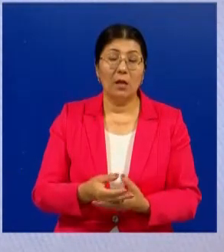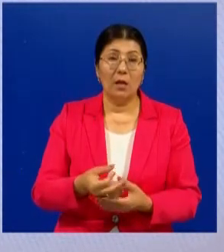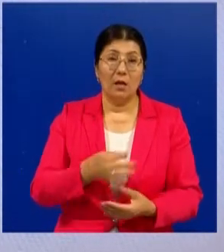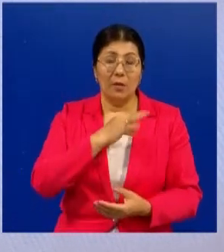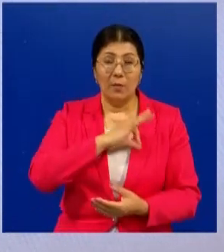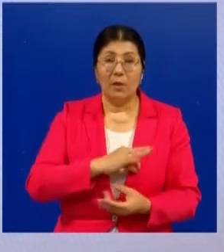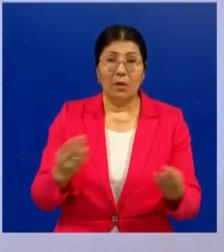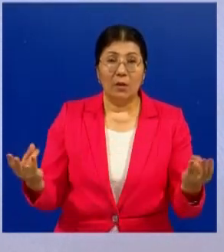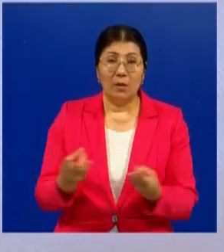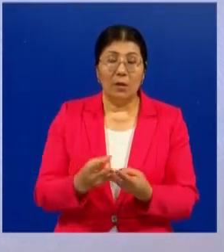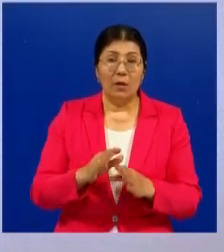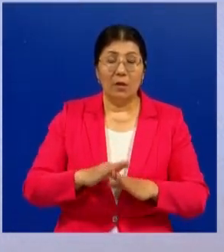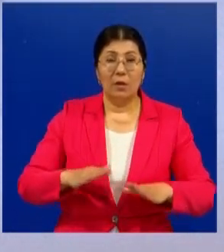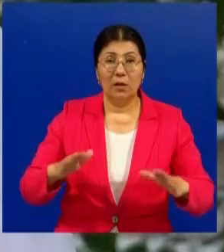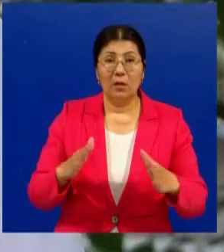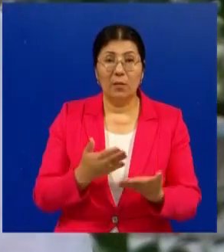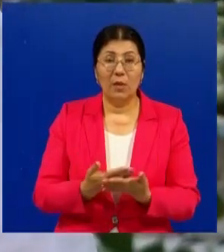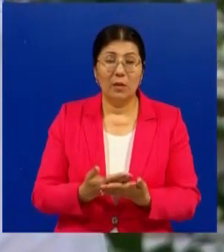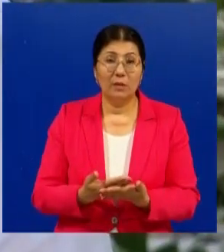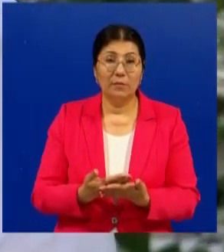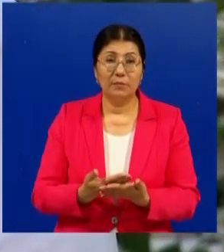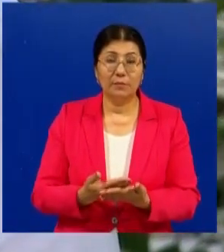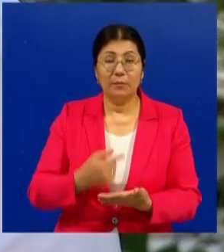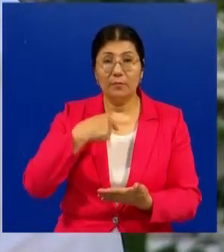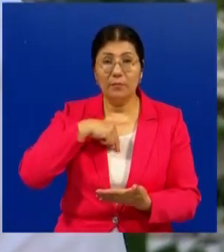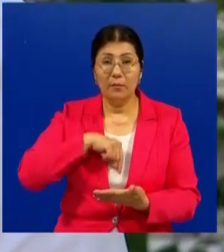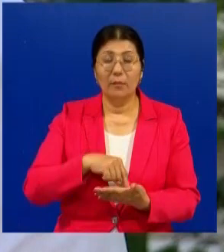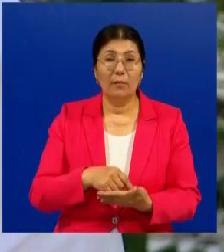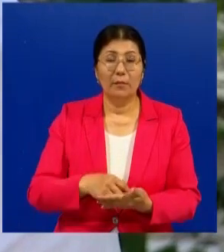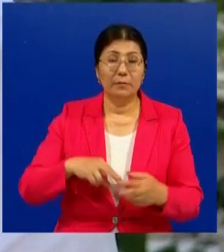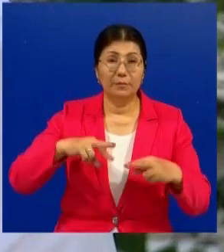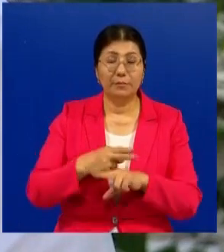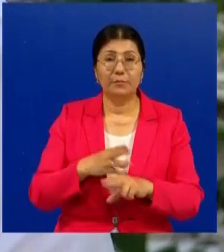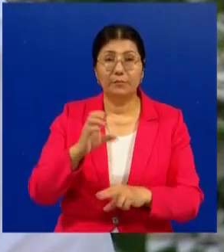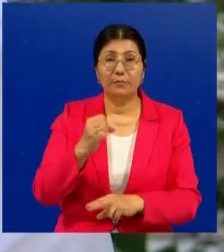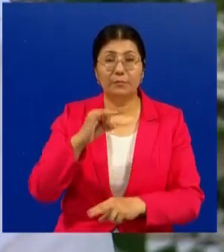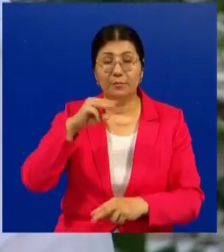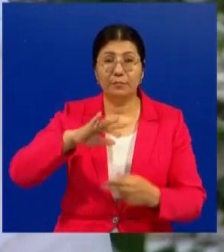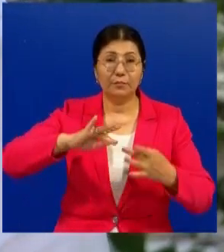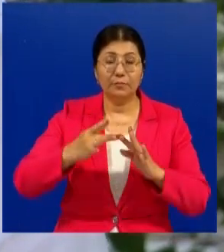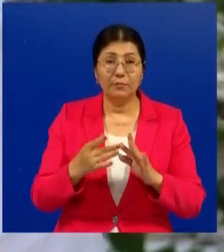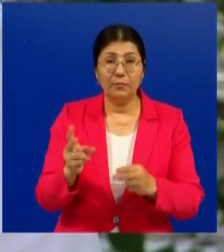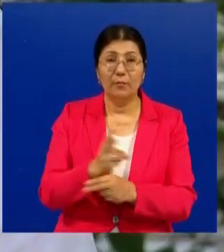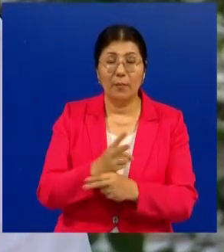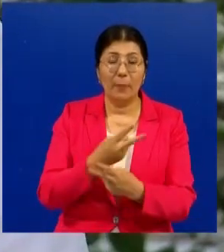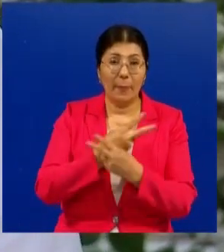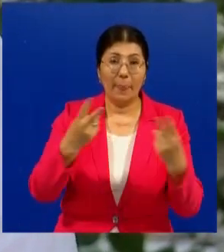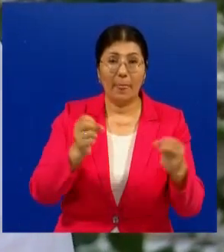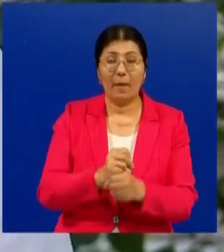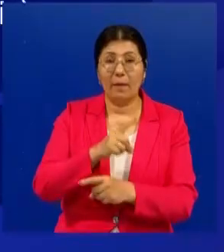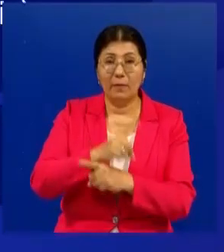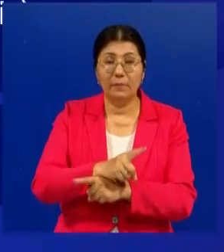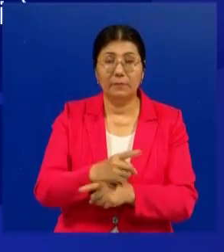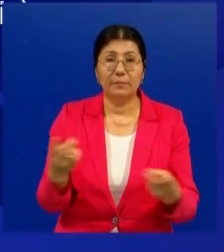баланың керексіз нәрселерге көңілі аумайды. Әрі баланың психологиясын бұзатын сайттар мен ондағы бейнематериалдарды көруге тыйым салу